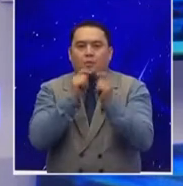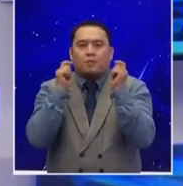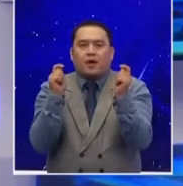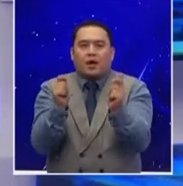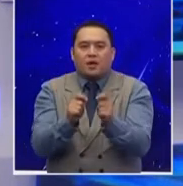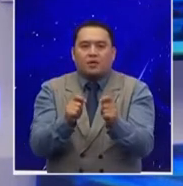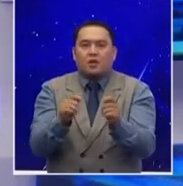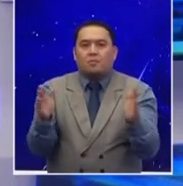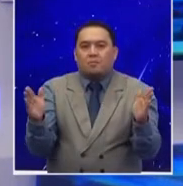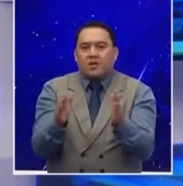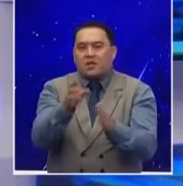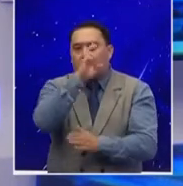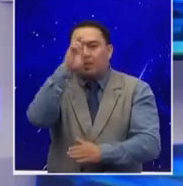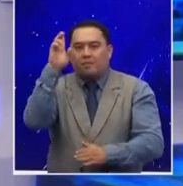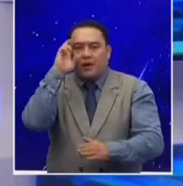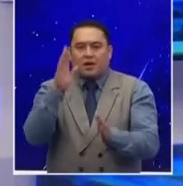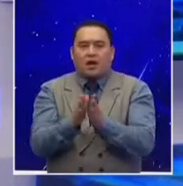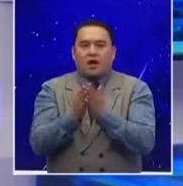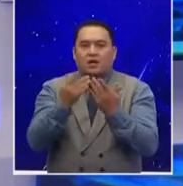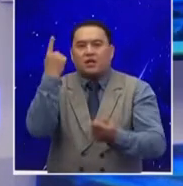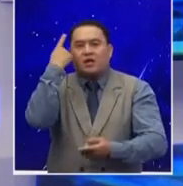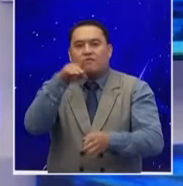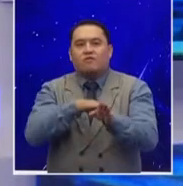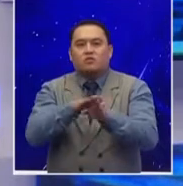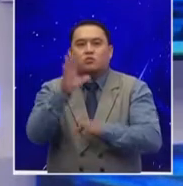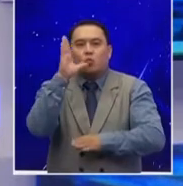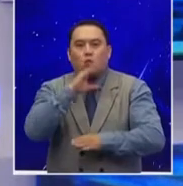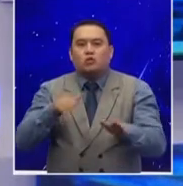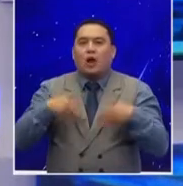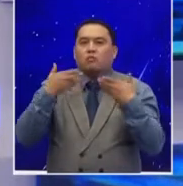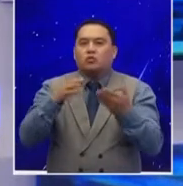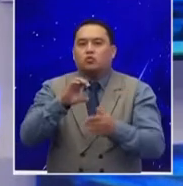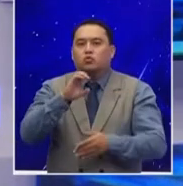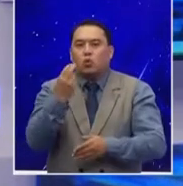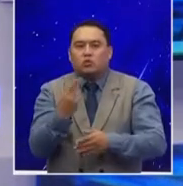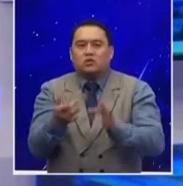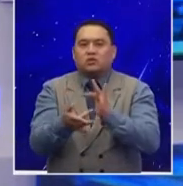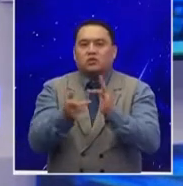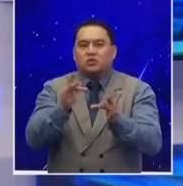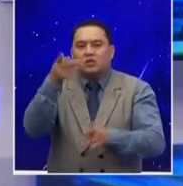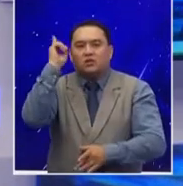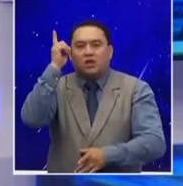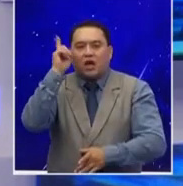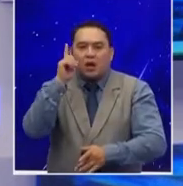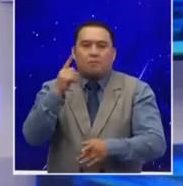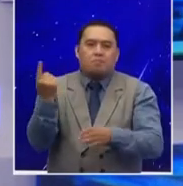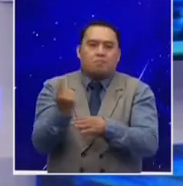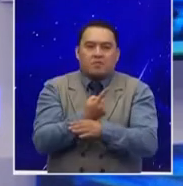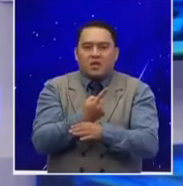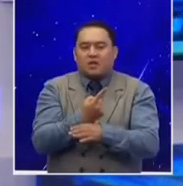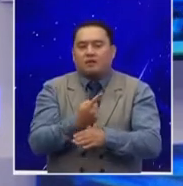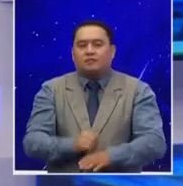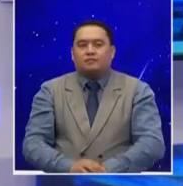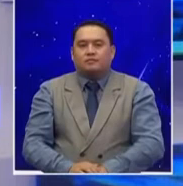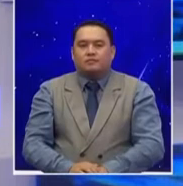жителям мини-библиотеки. Реализовать свою идею он смог благодаря обращению в социальной сети Instagram. Появились и первые читатели.